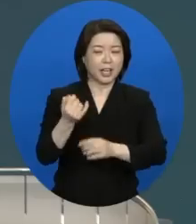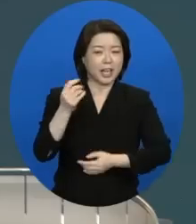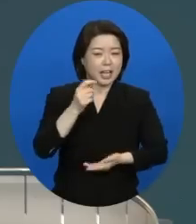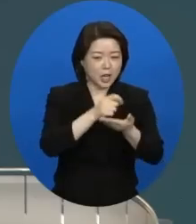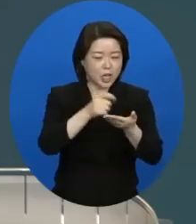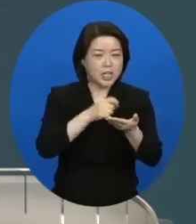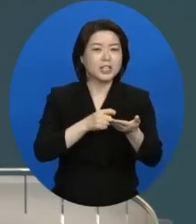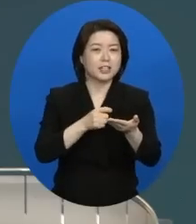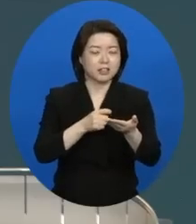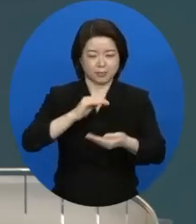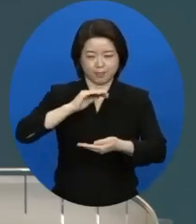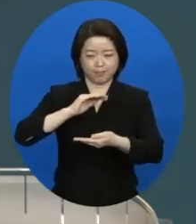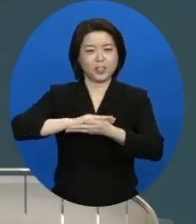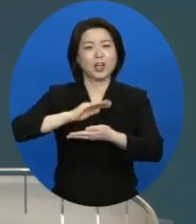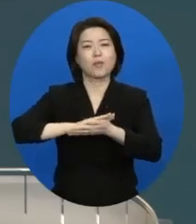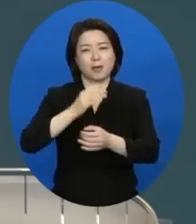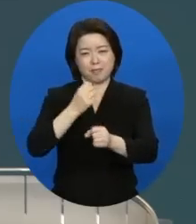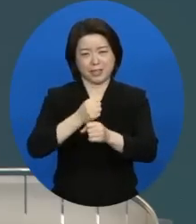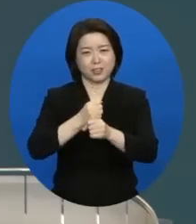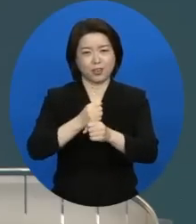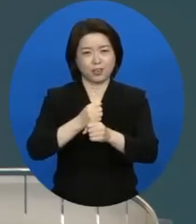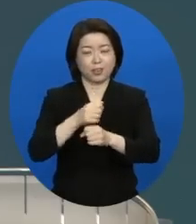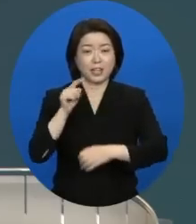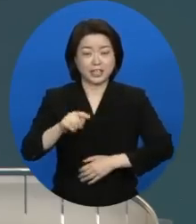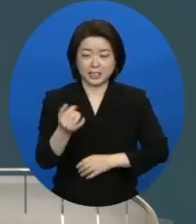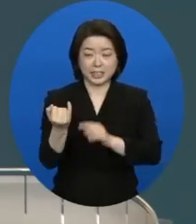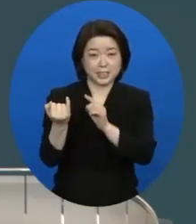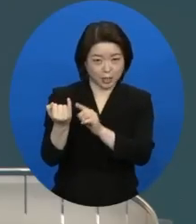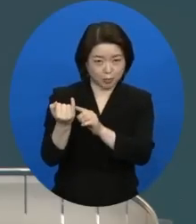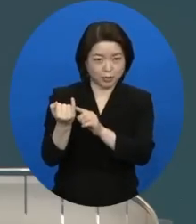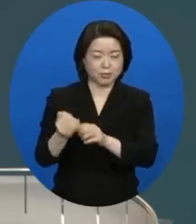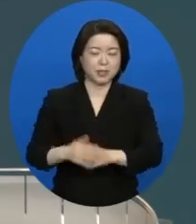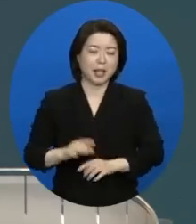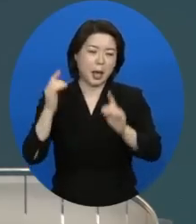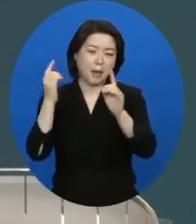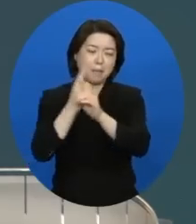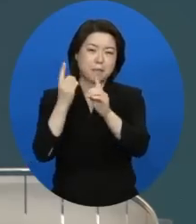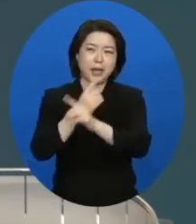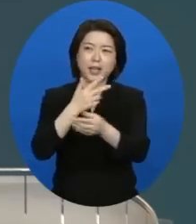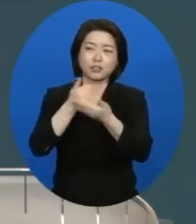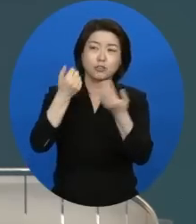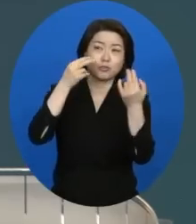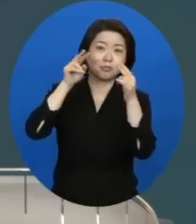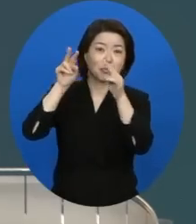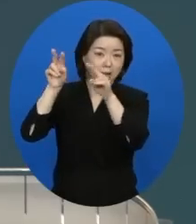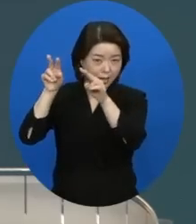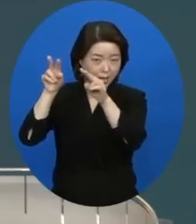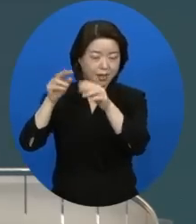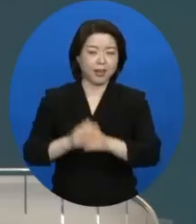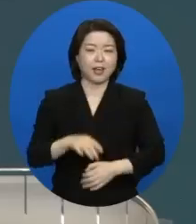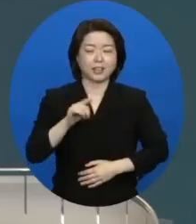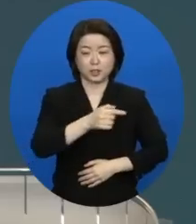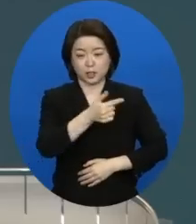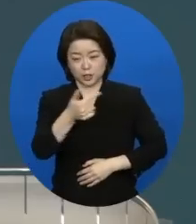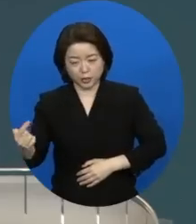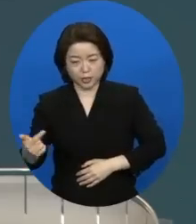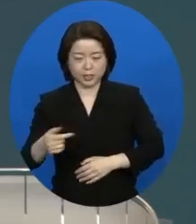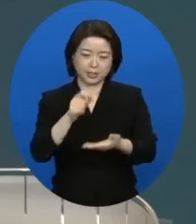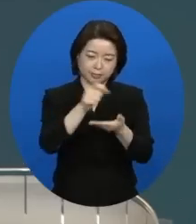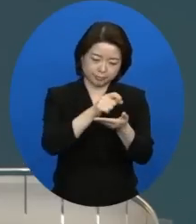엮어낸 겁니다. 한근영 사모님이 매일 주님을 바라보면서 그것을 저녁에는